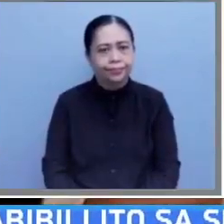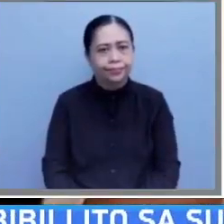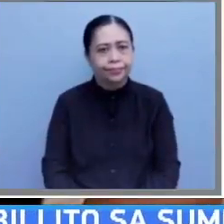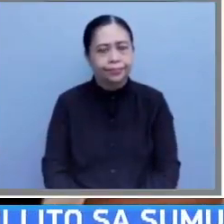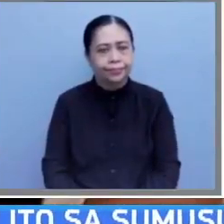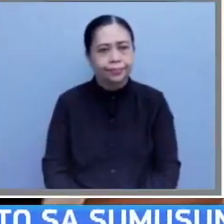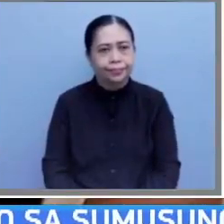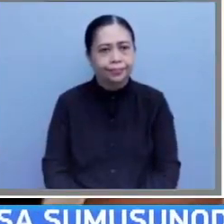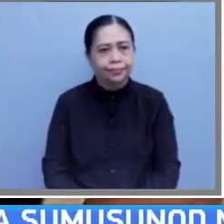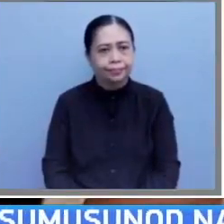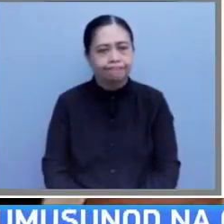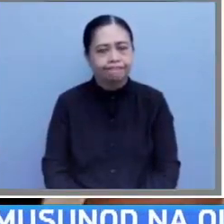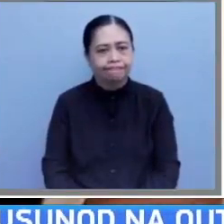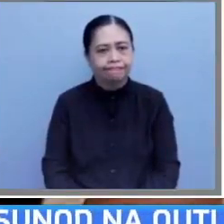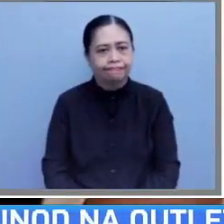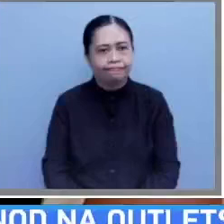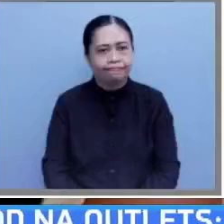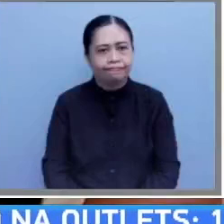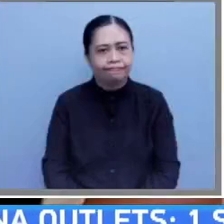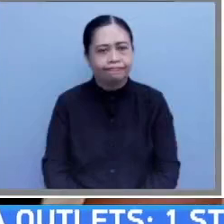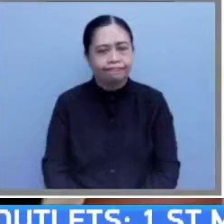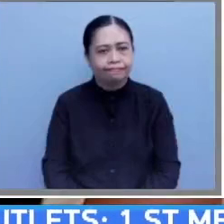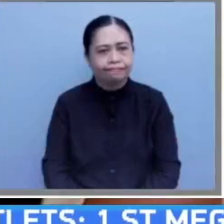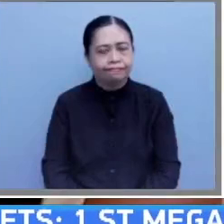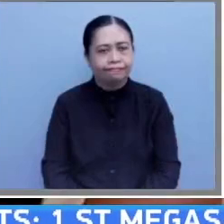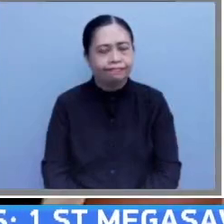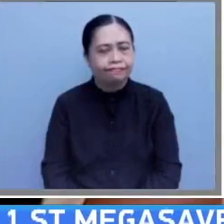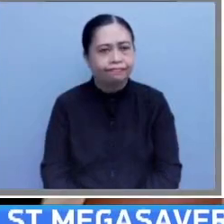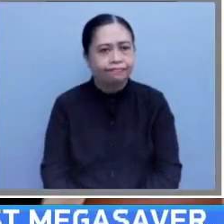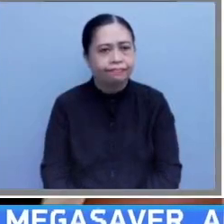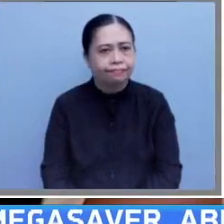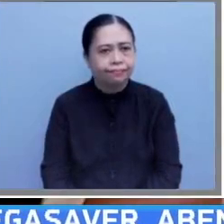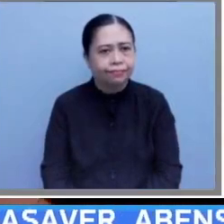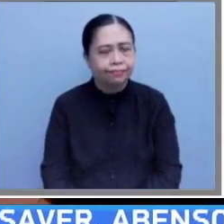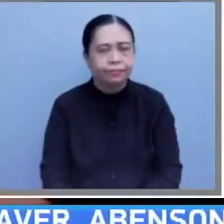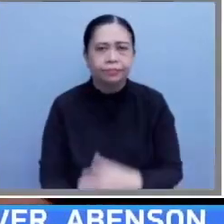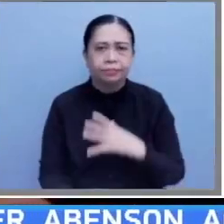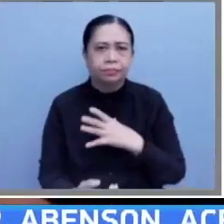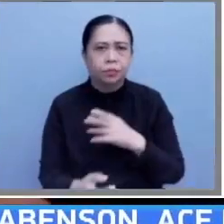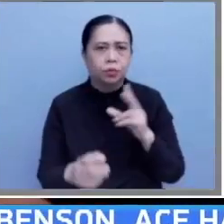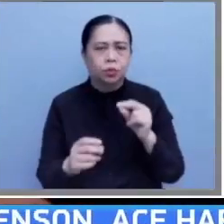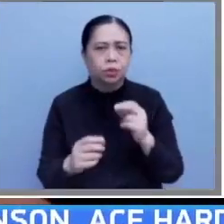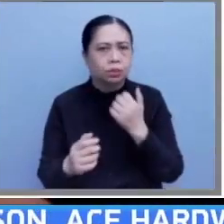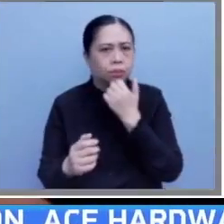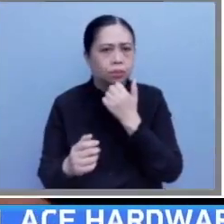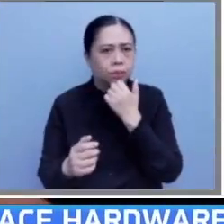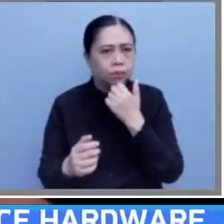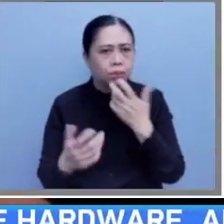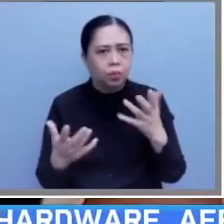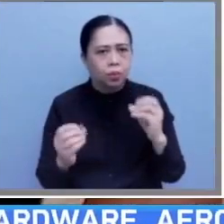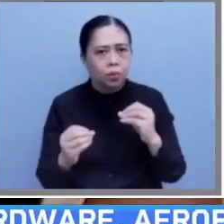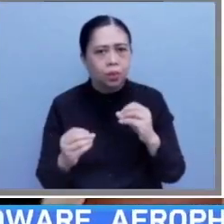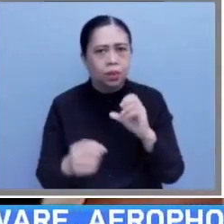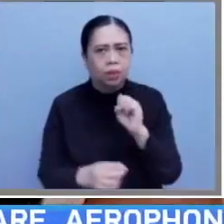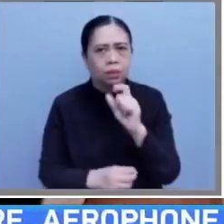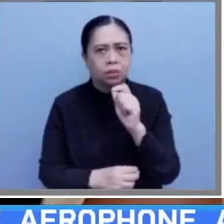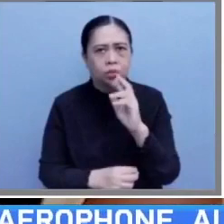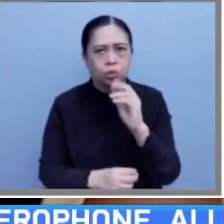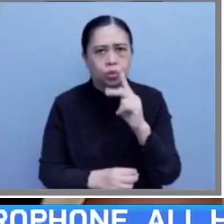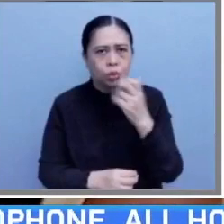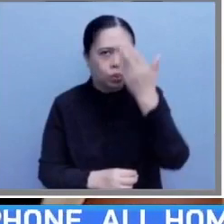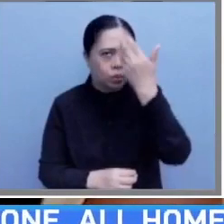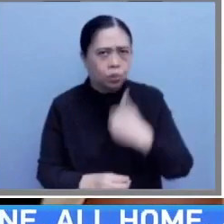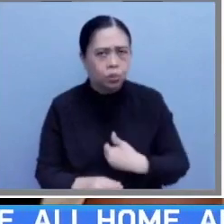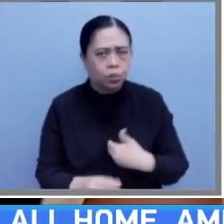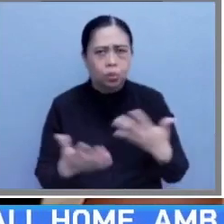Mga kababayan ko, Bulacanyo, huwag po kayo magala. Wala po nangyari sa akin. Walang nangyaring stroke. Ano po? Basta ipapahinga